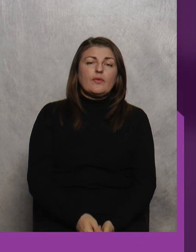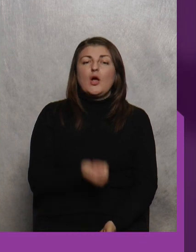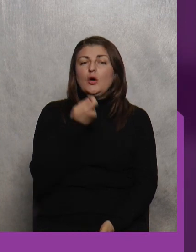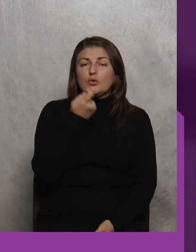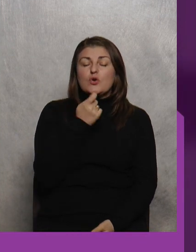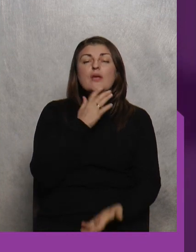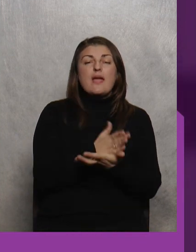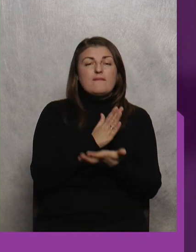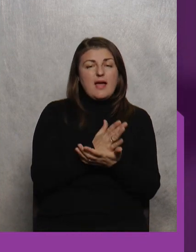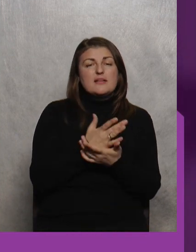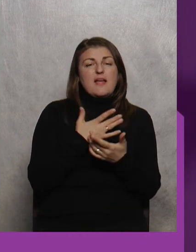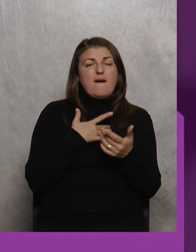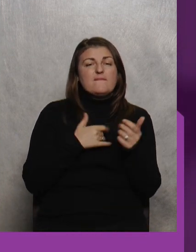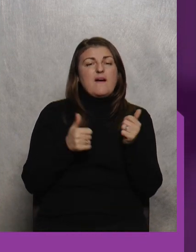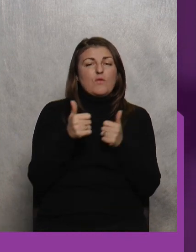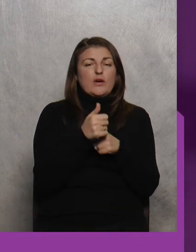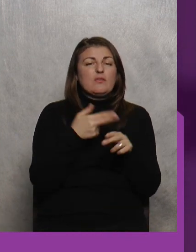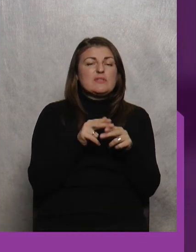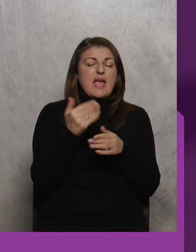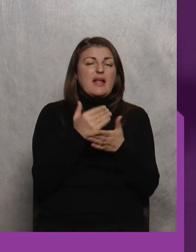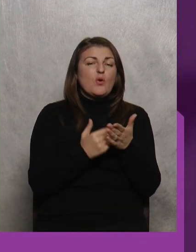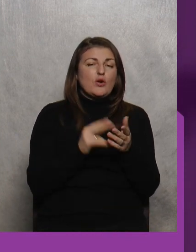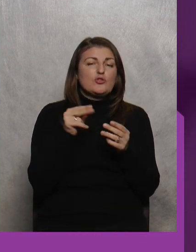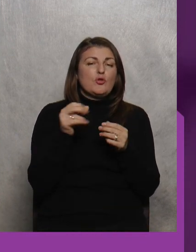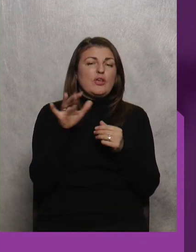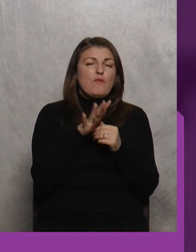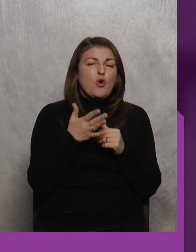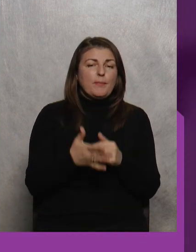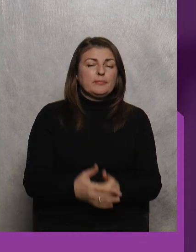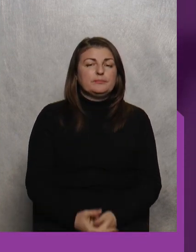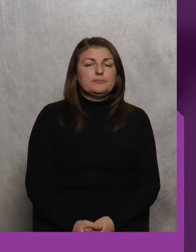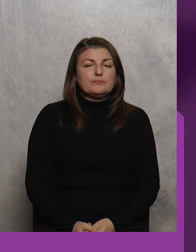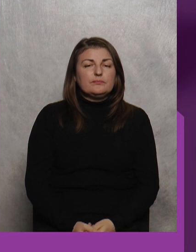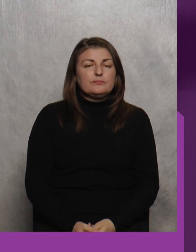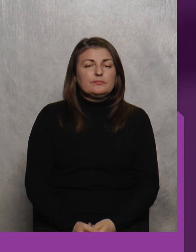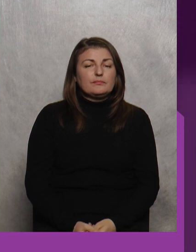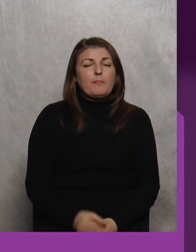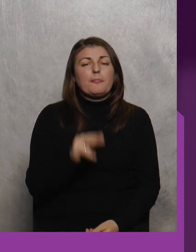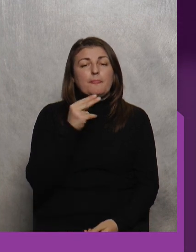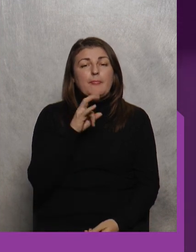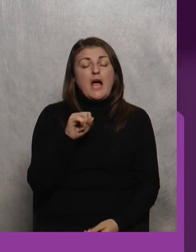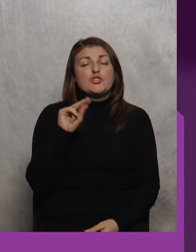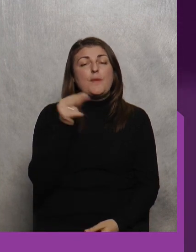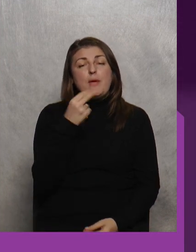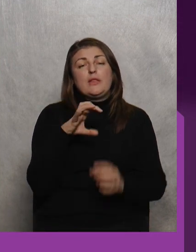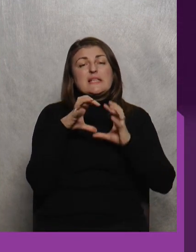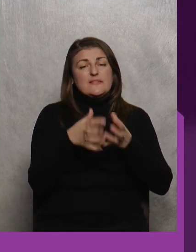трошки являється фаворитом цієї категорії на чемпіонаті Євро. на чемпіонаті світу